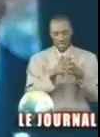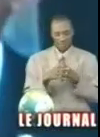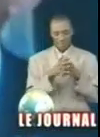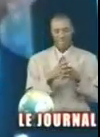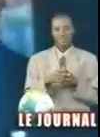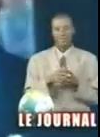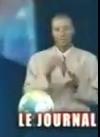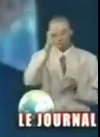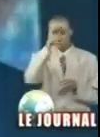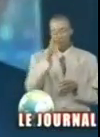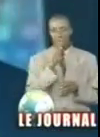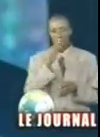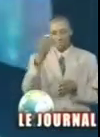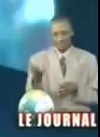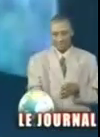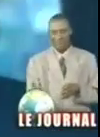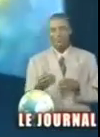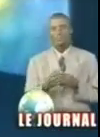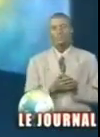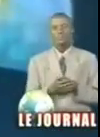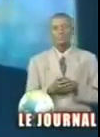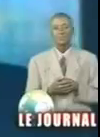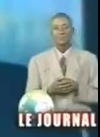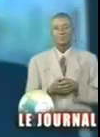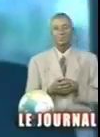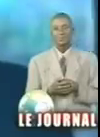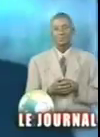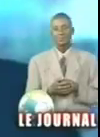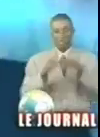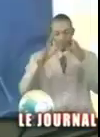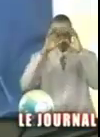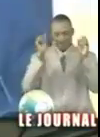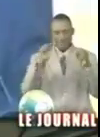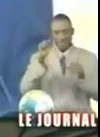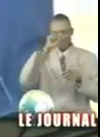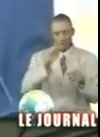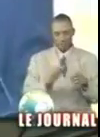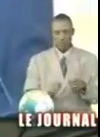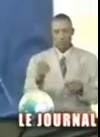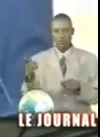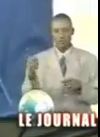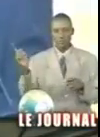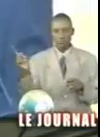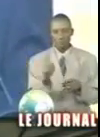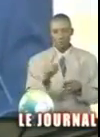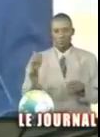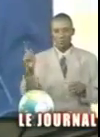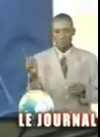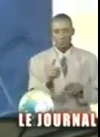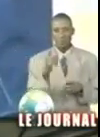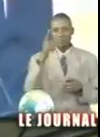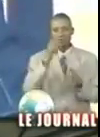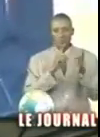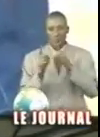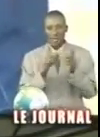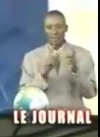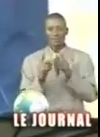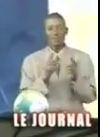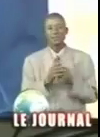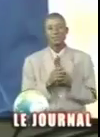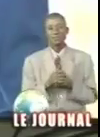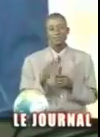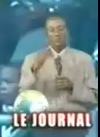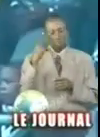d'Amérique Barack Obama, le président du pays hôte Jacob Zuma se sont succédés pour louer les qualités et l'œuvre